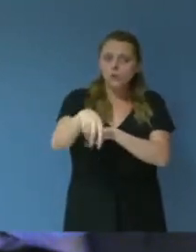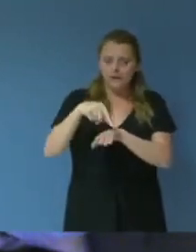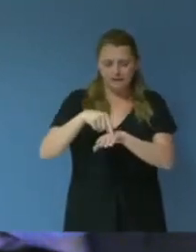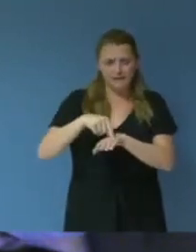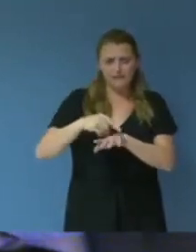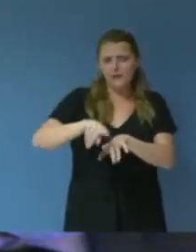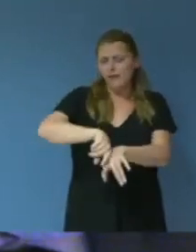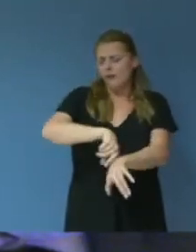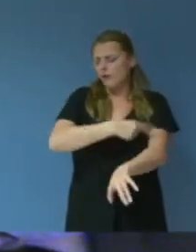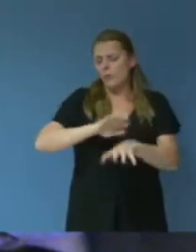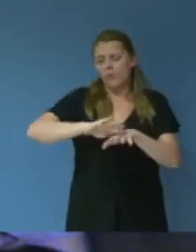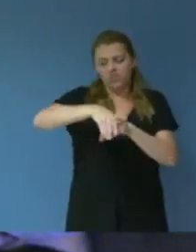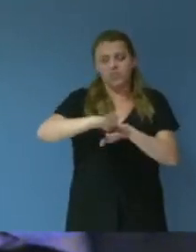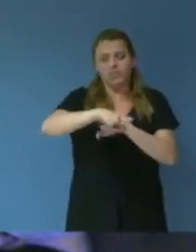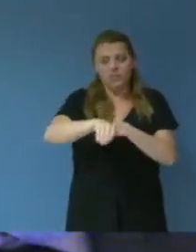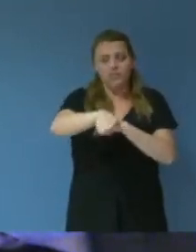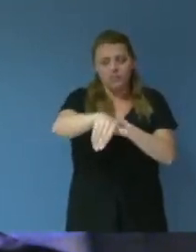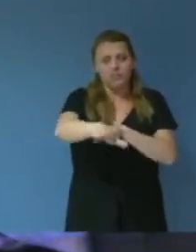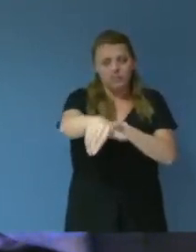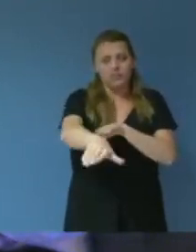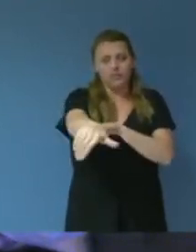fait